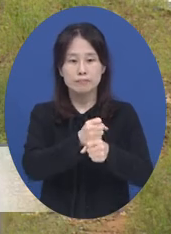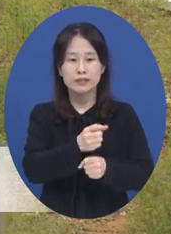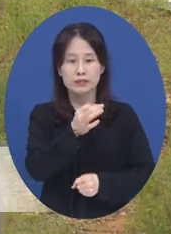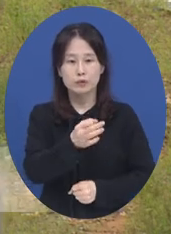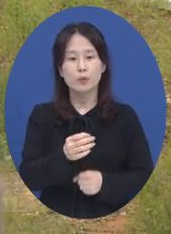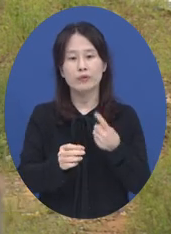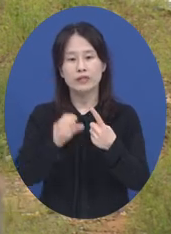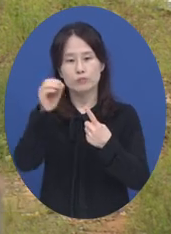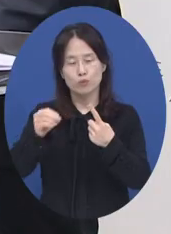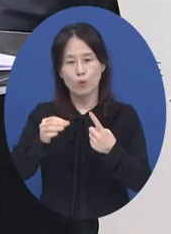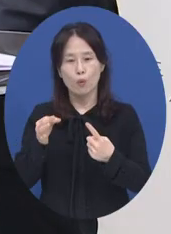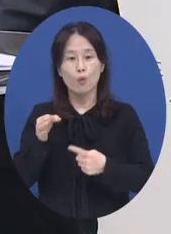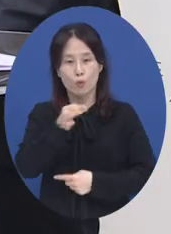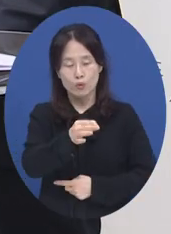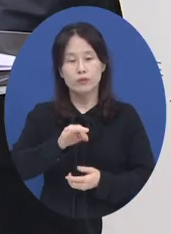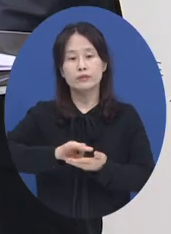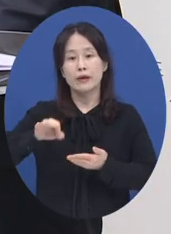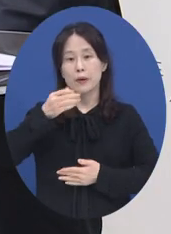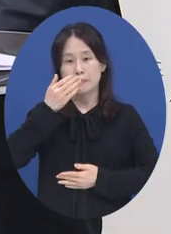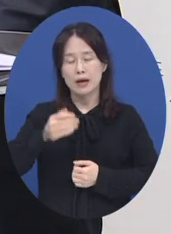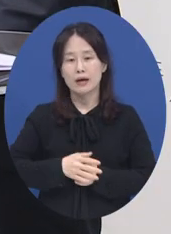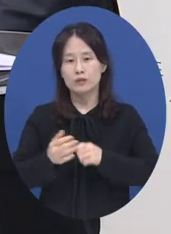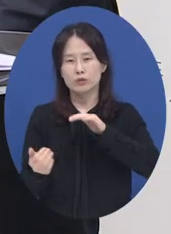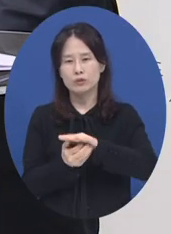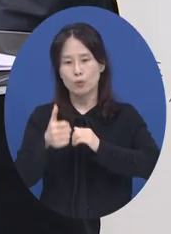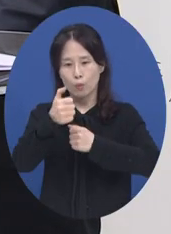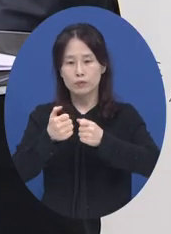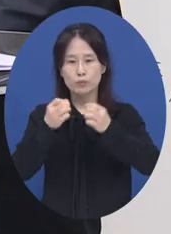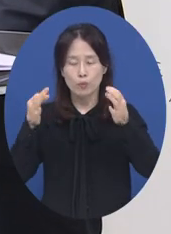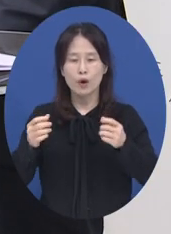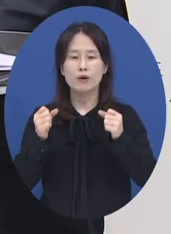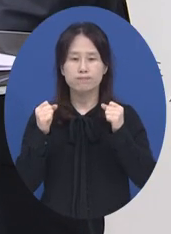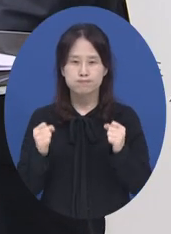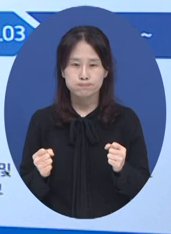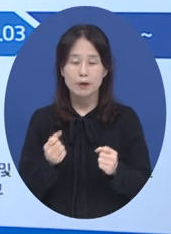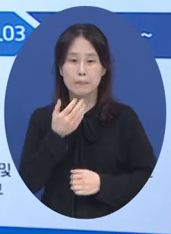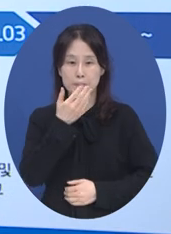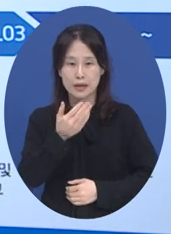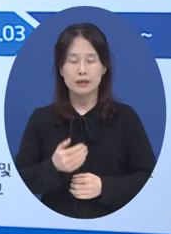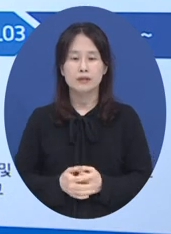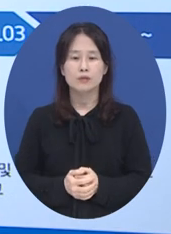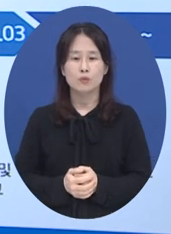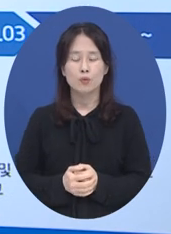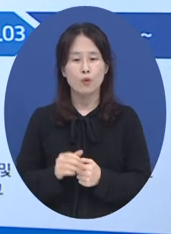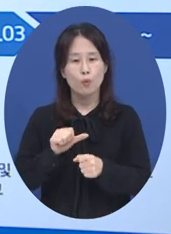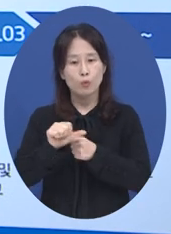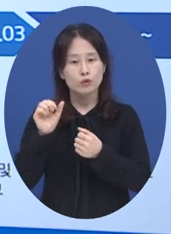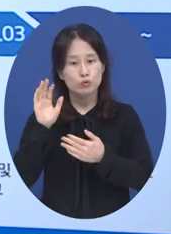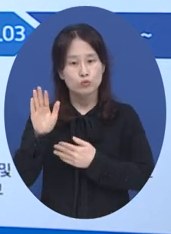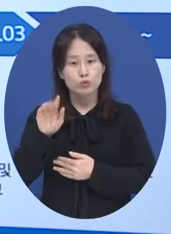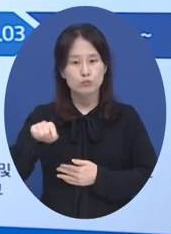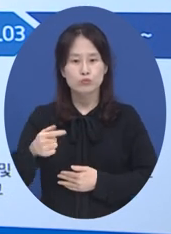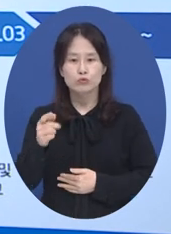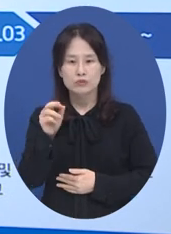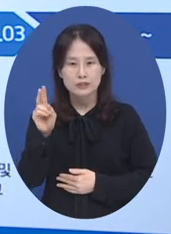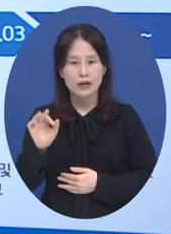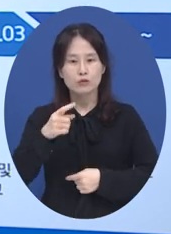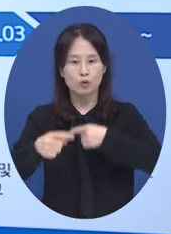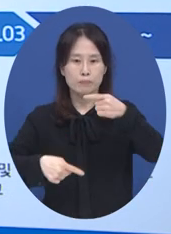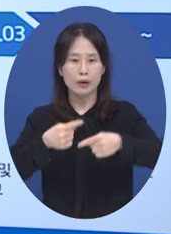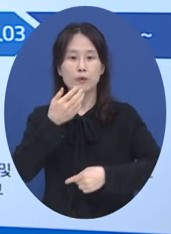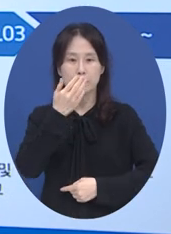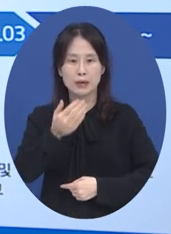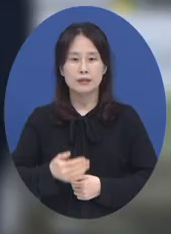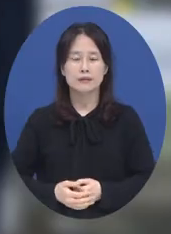공급합니다 최대 50년 단 장기 임대가 가능하고 입주 5년 이후에는 분양으로 전환할 수도